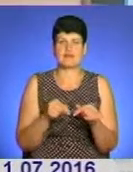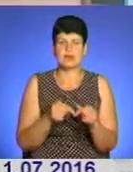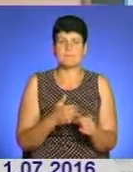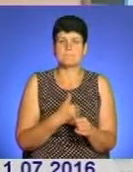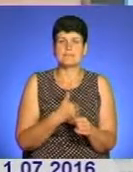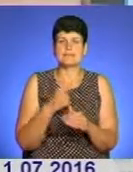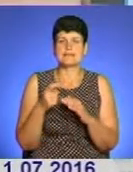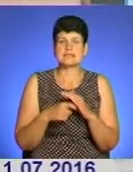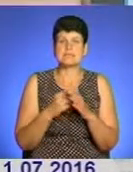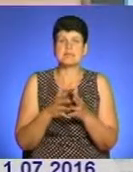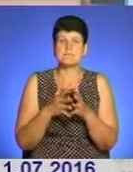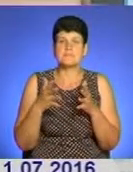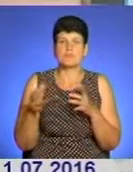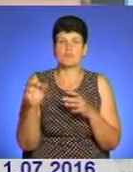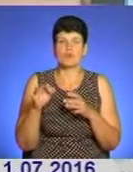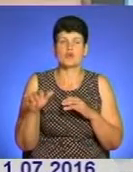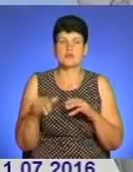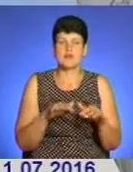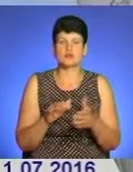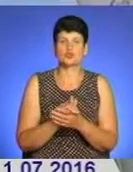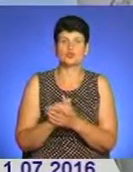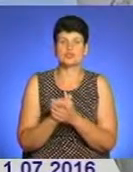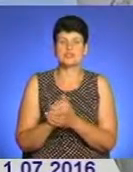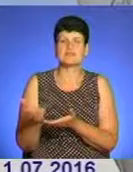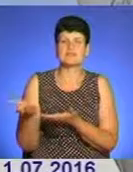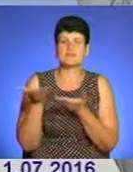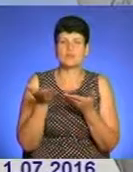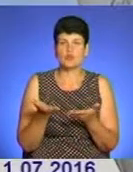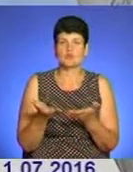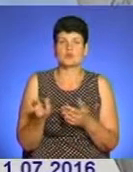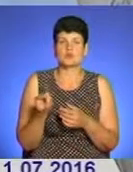Бажаючих дізнатися більше про діяльність товариства запрошують